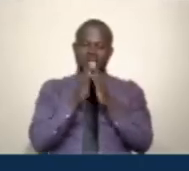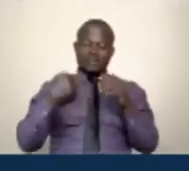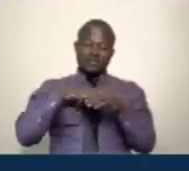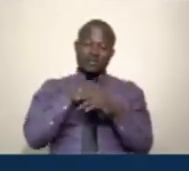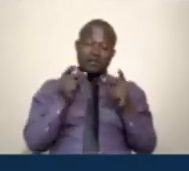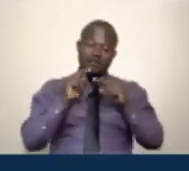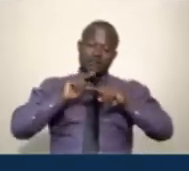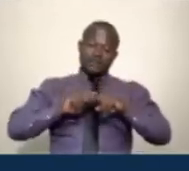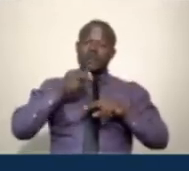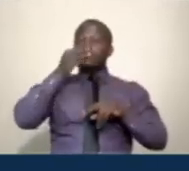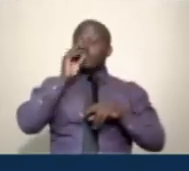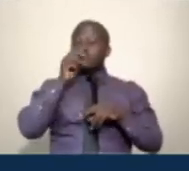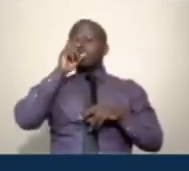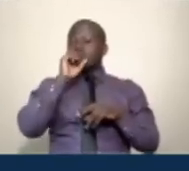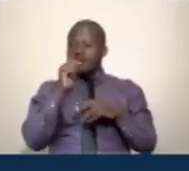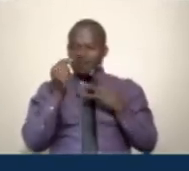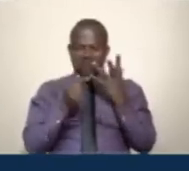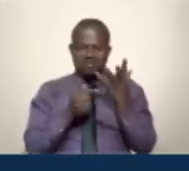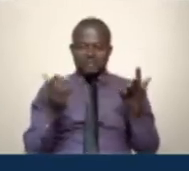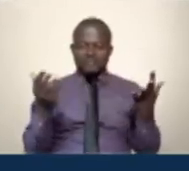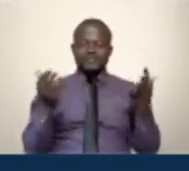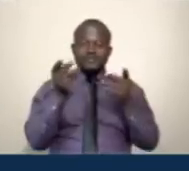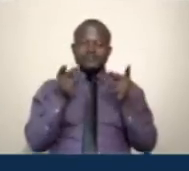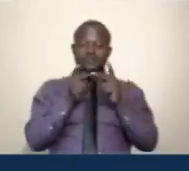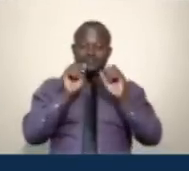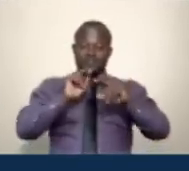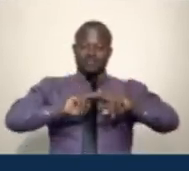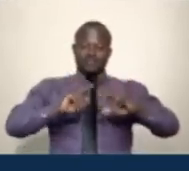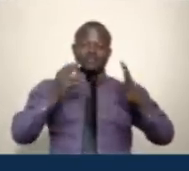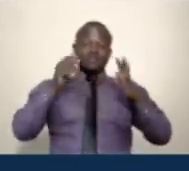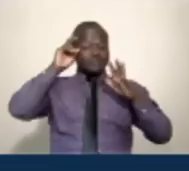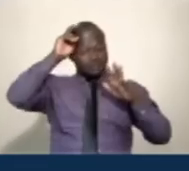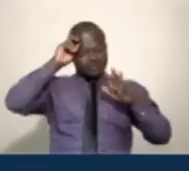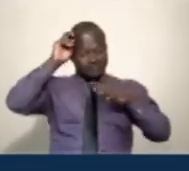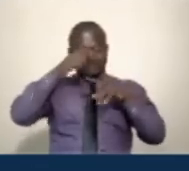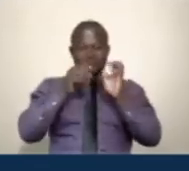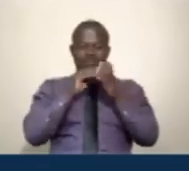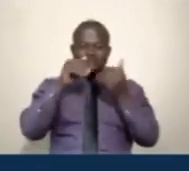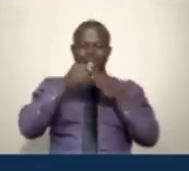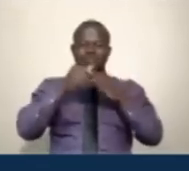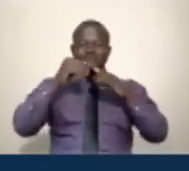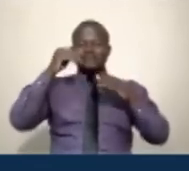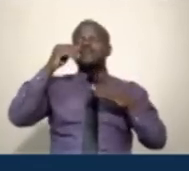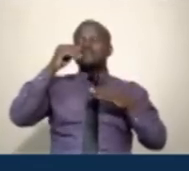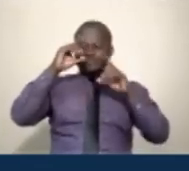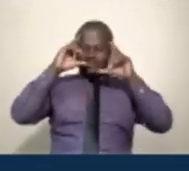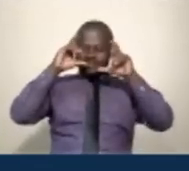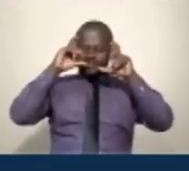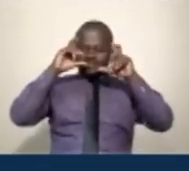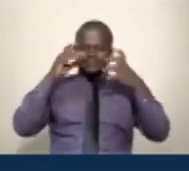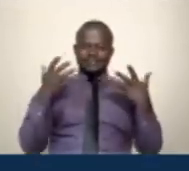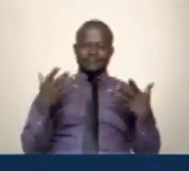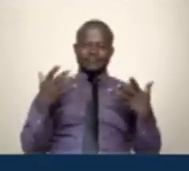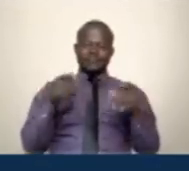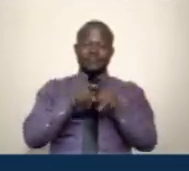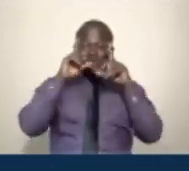kwicara ukanywera akantu, ahantu ushobora kwicara mbese ukaba watekereza, ariko ari ishusho ku buryo yinjiramo. Ishusho ikaba